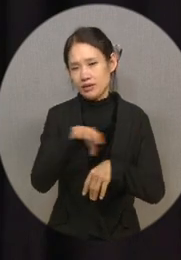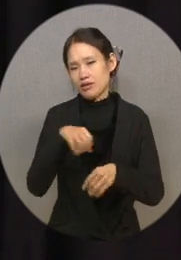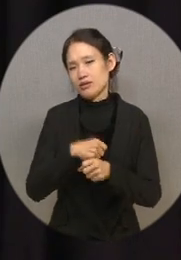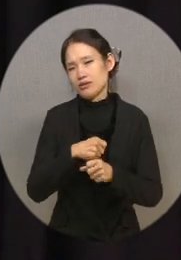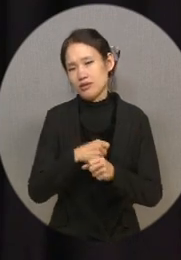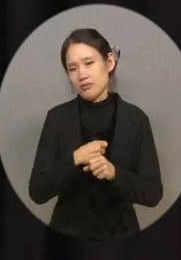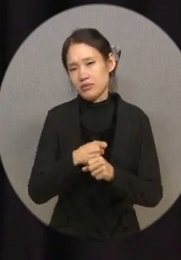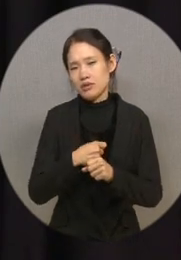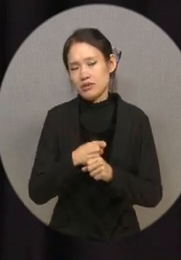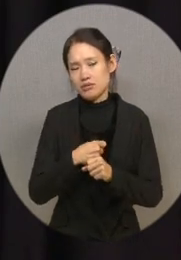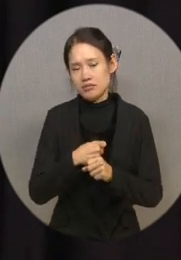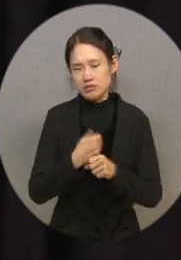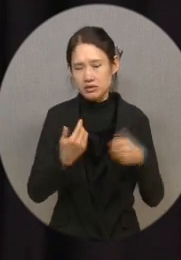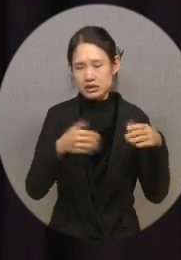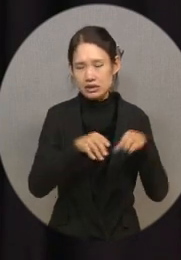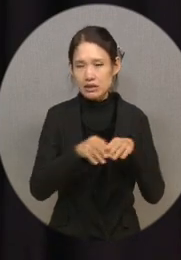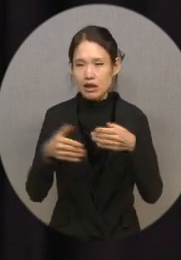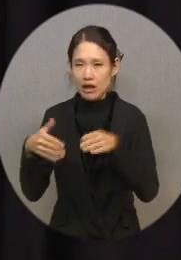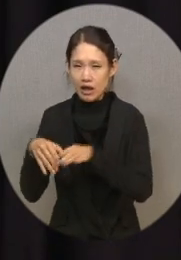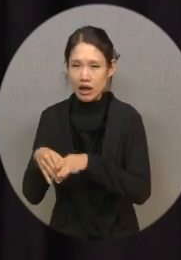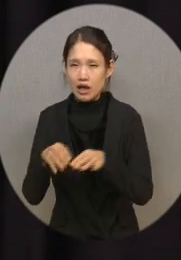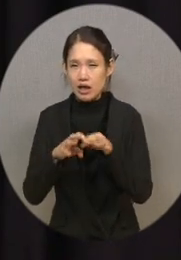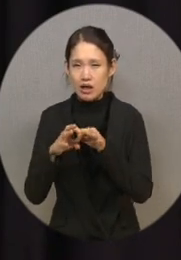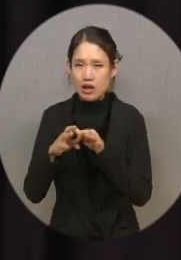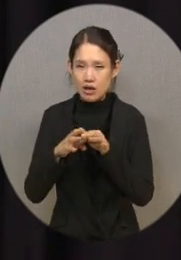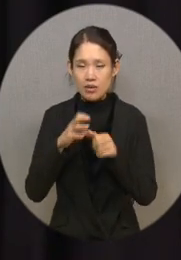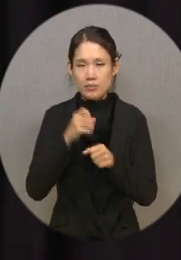그 기관들이 연합해서 만든 게